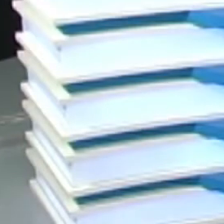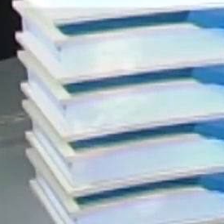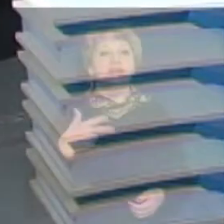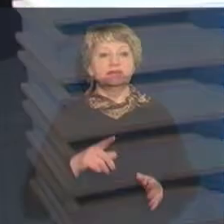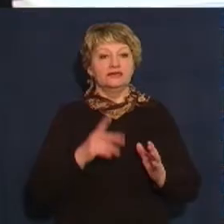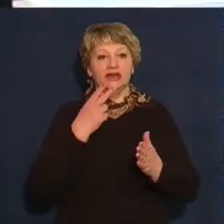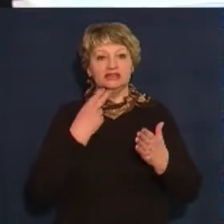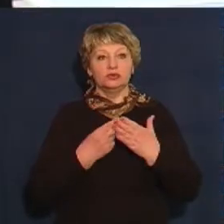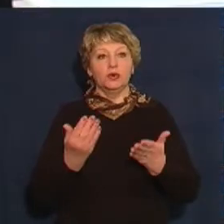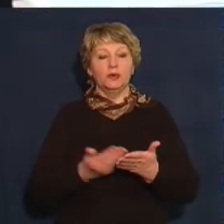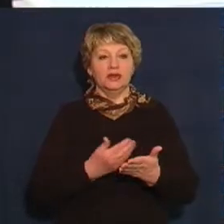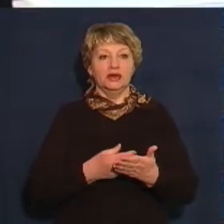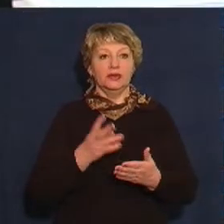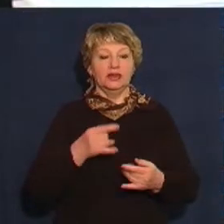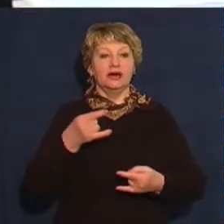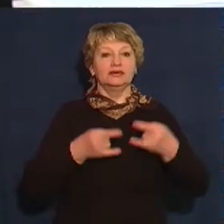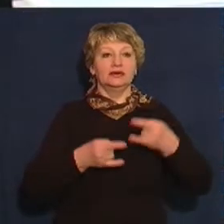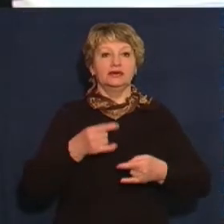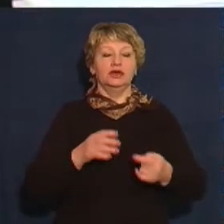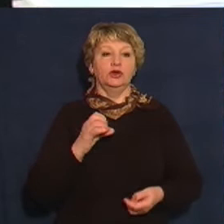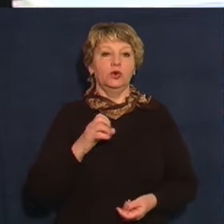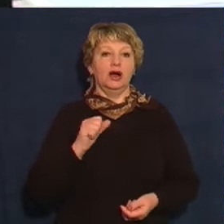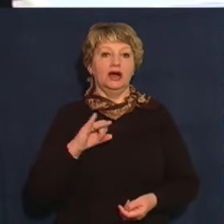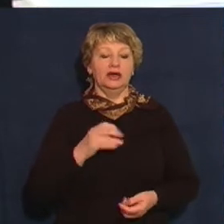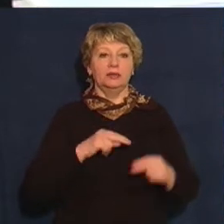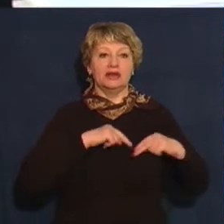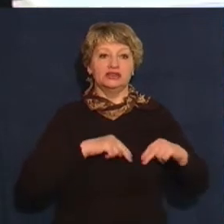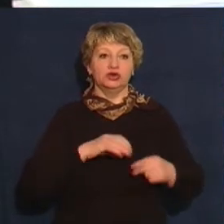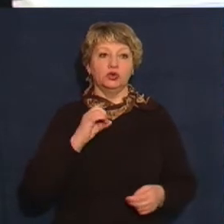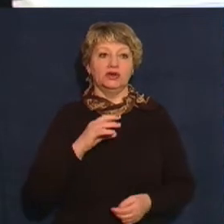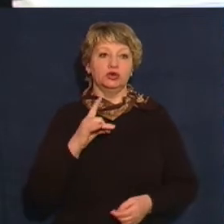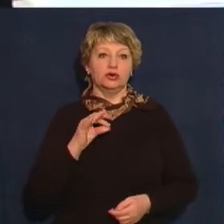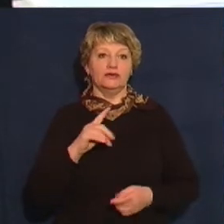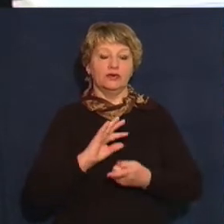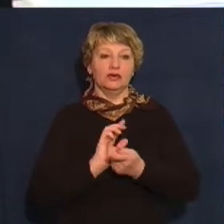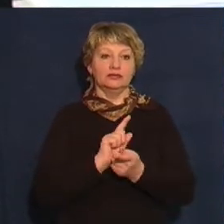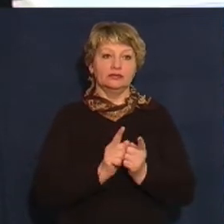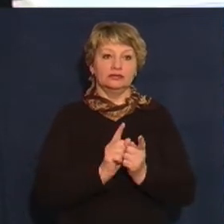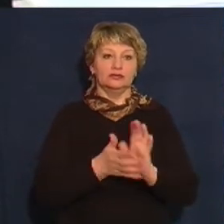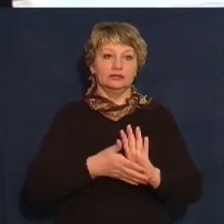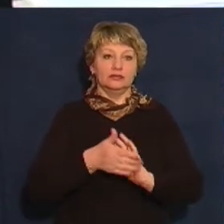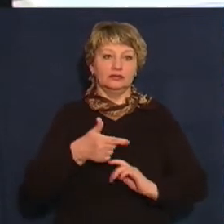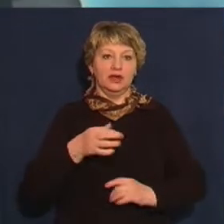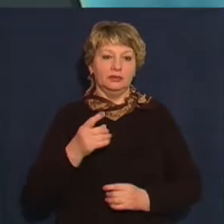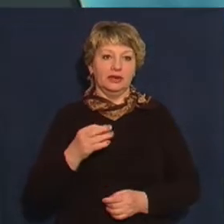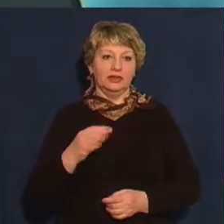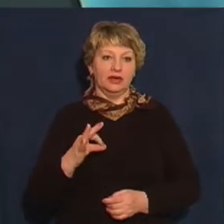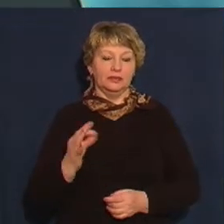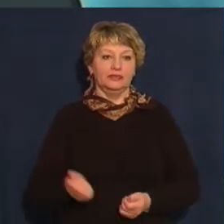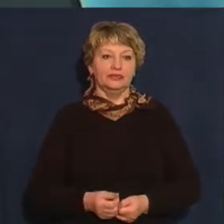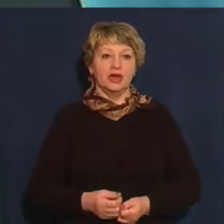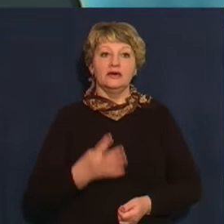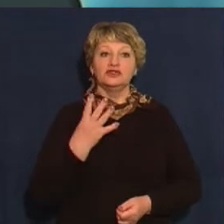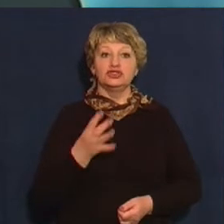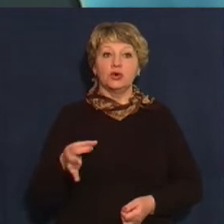13.30. Ви дивитесь новини на телеканалі ЮА Черкаси. У студії працює Юлія Норовкова, переклад жестовою мовою Галина Абраменко. В